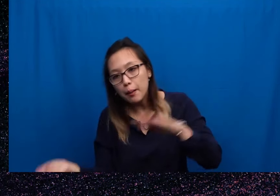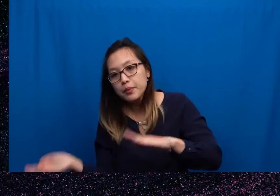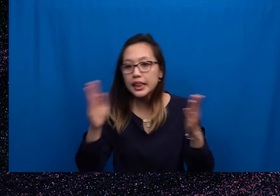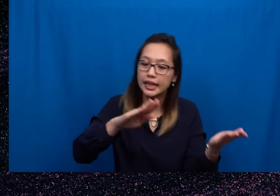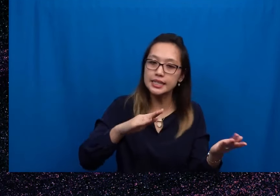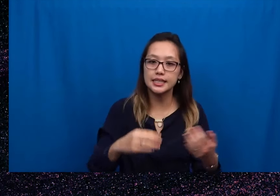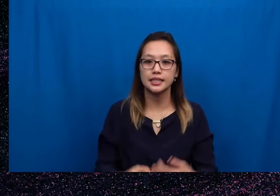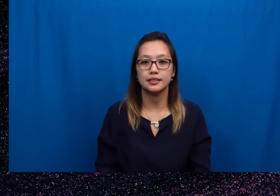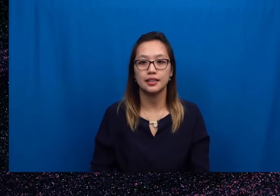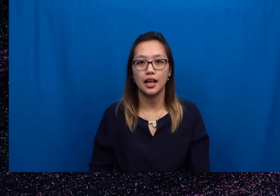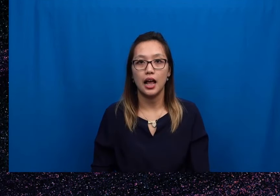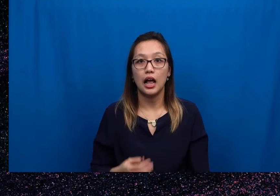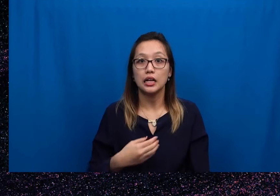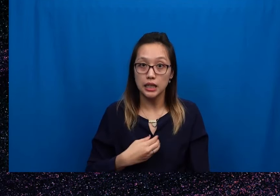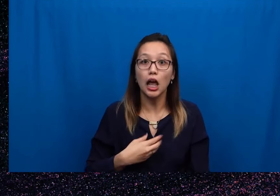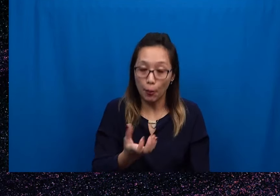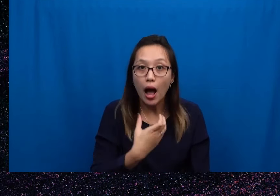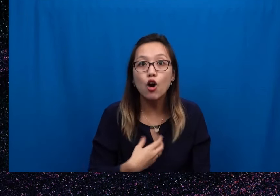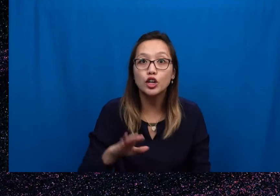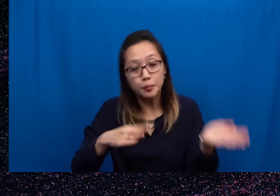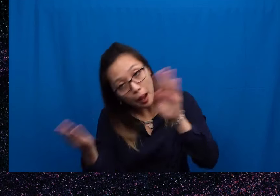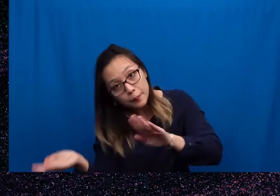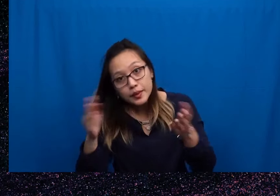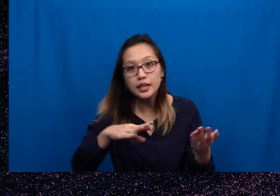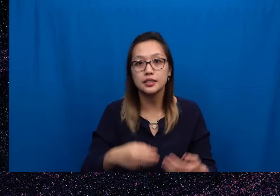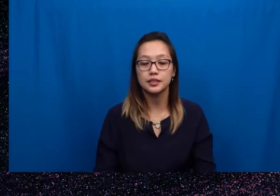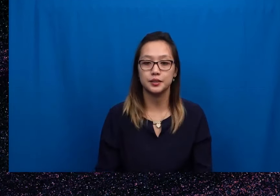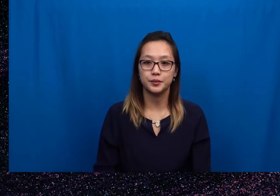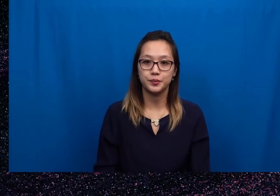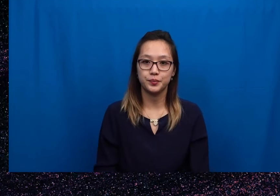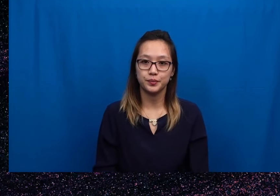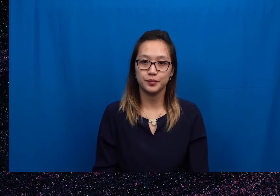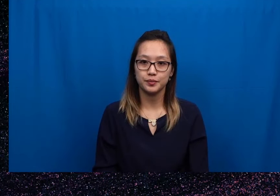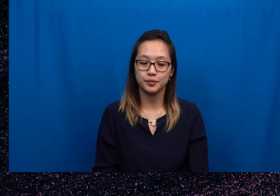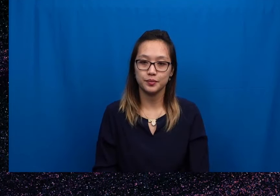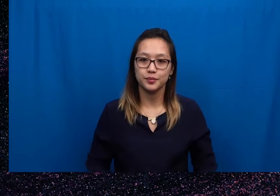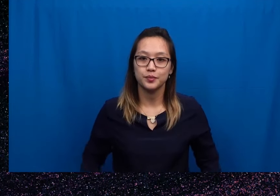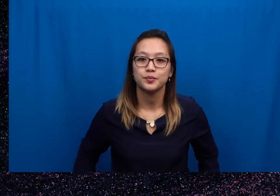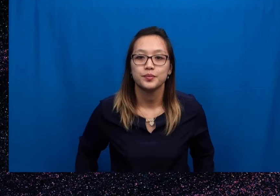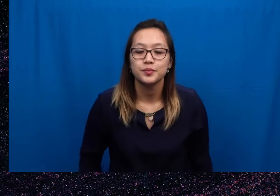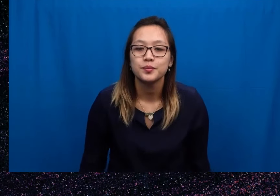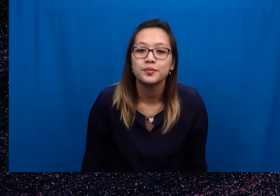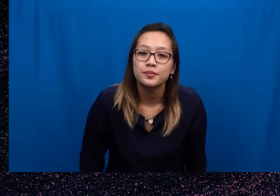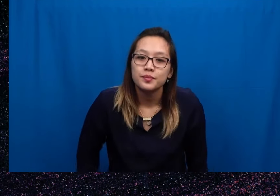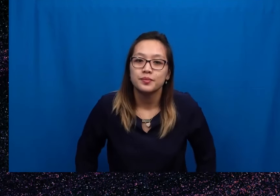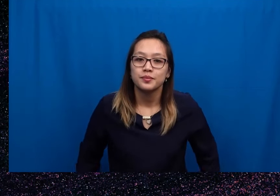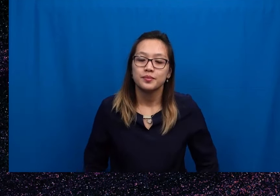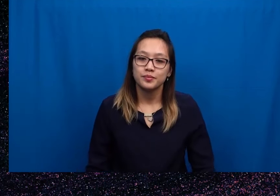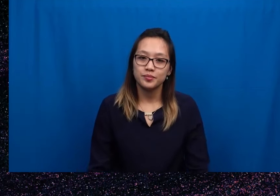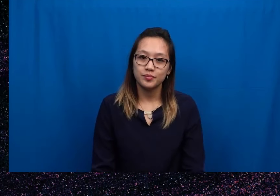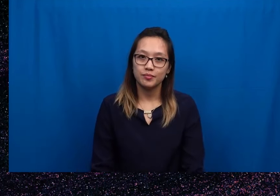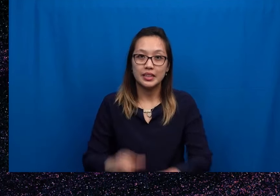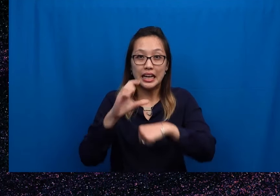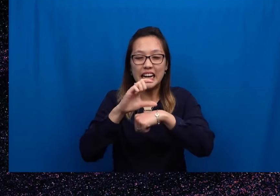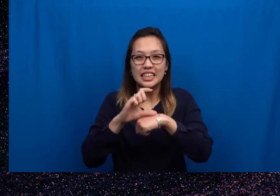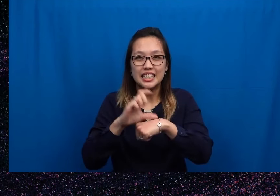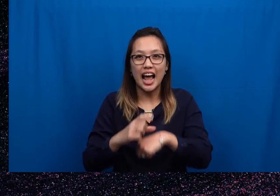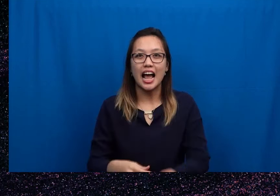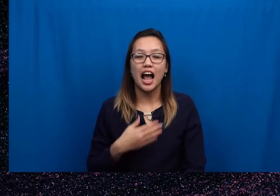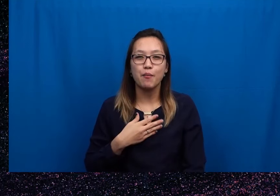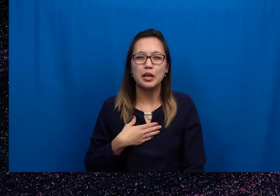Saya menerima tawaran itu, saya mendaftar untuk dibaptis. Waktu itu gereja kami itu kecil di